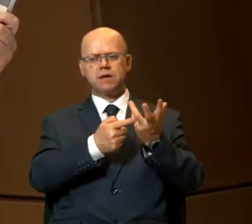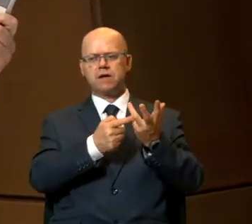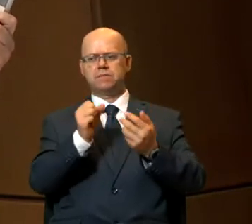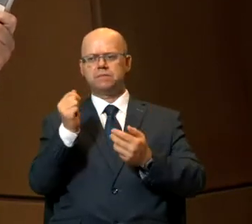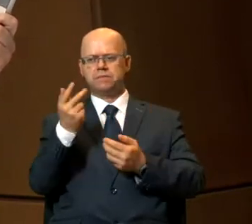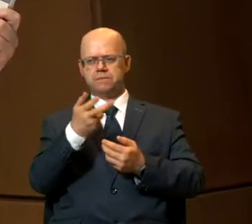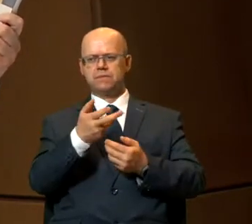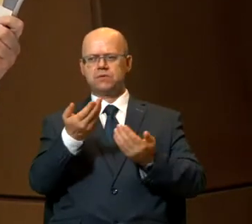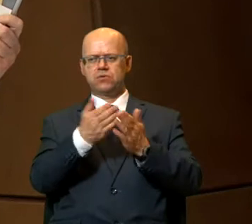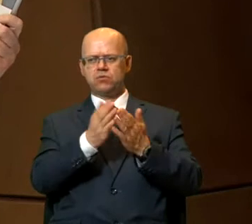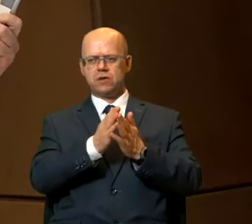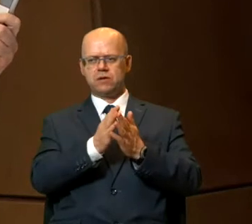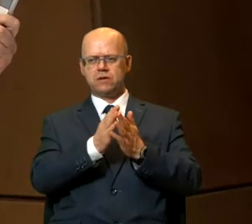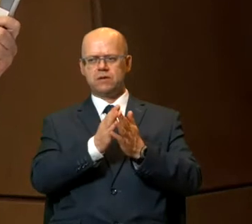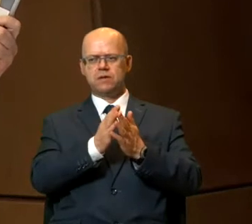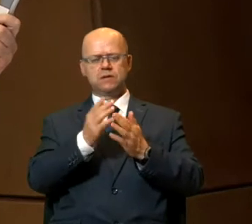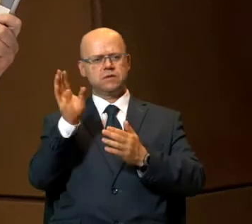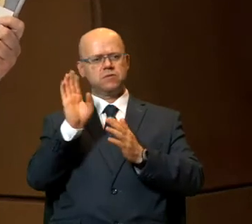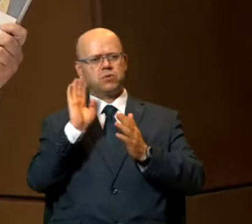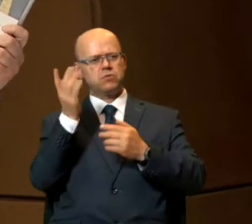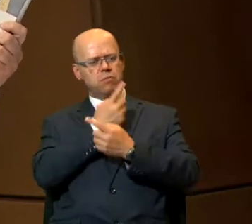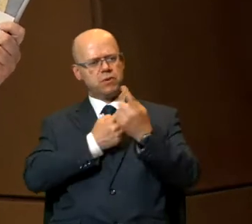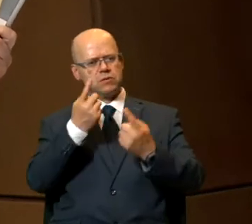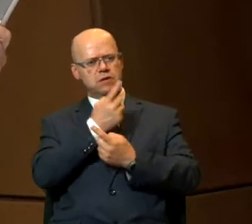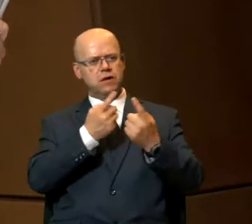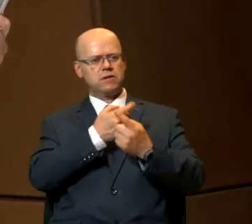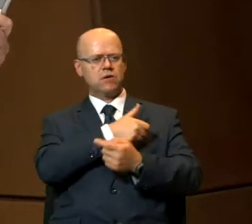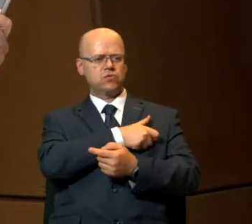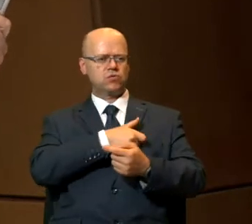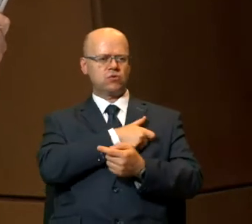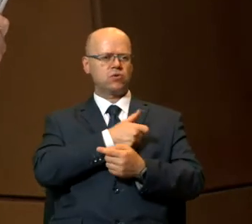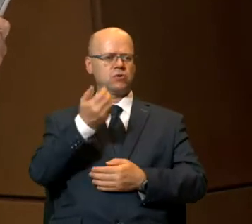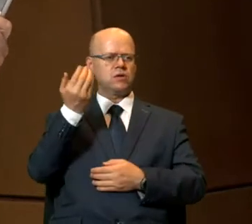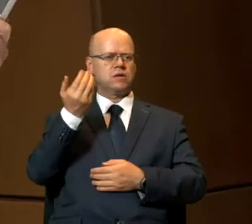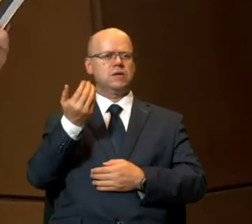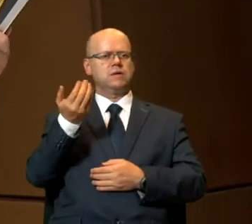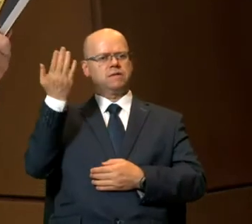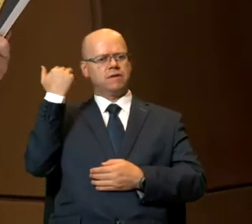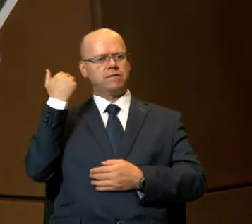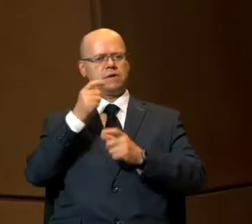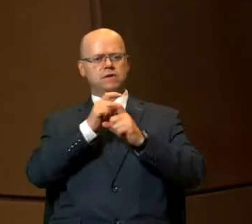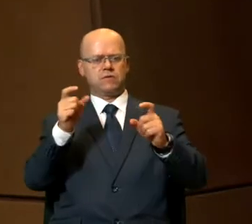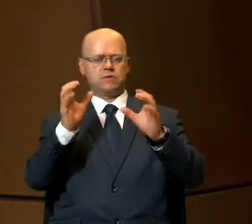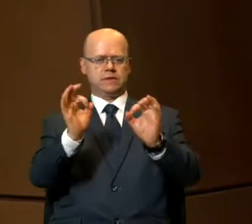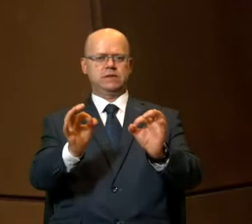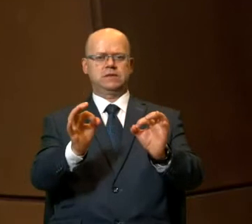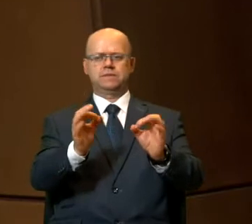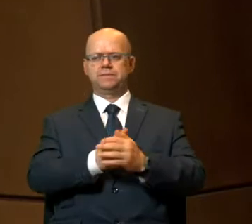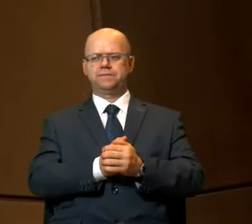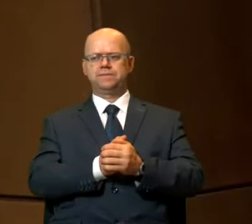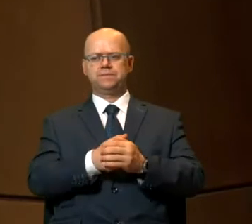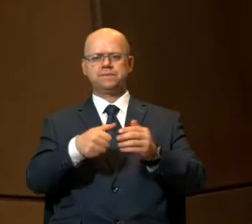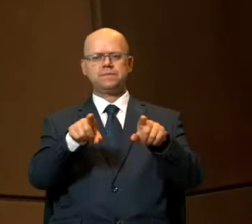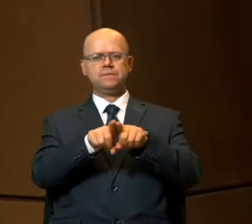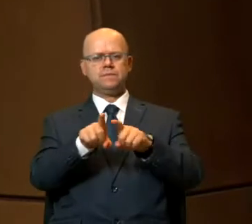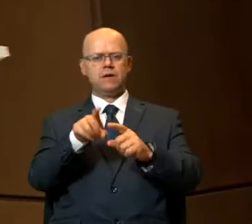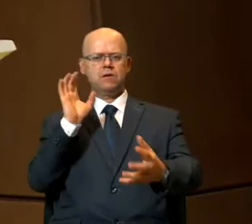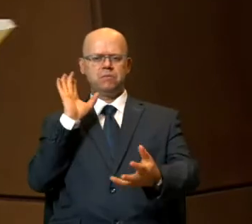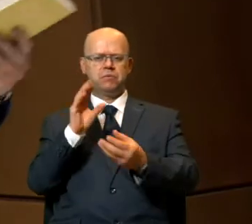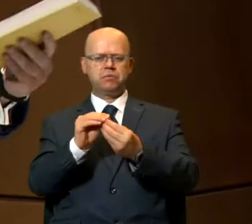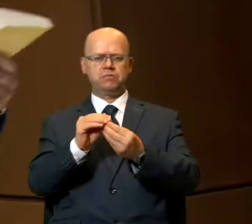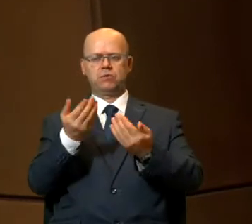nam kanon myślenia o tej solidarności przez wielki S, ale też jest zbiorem książek